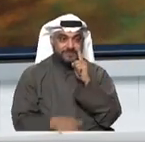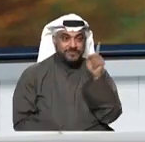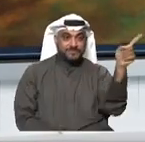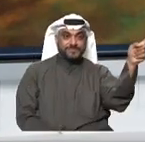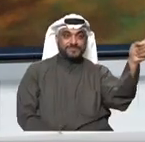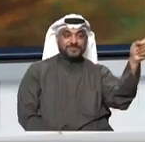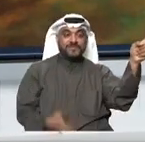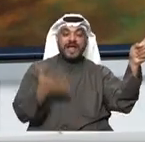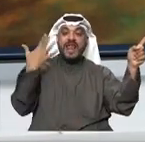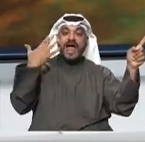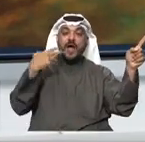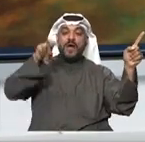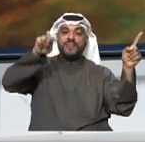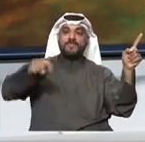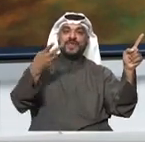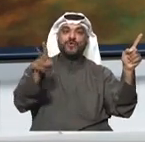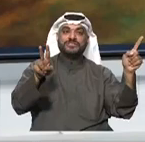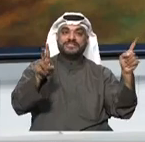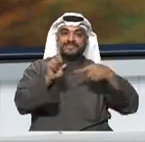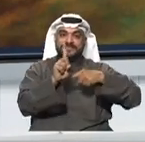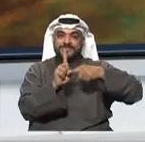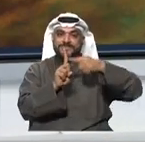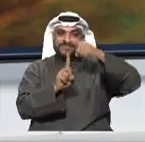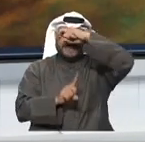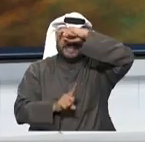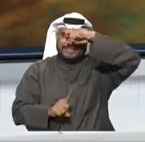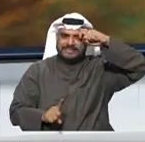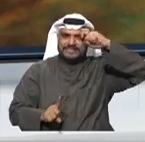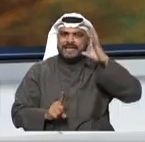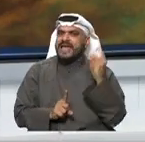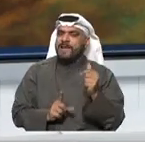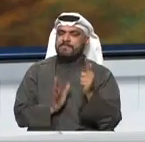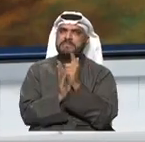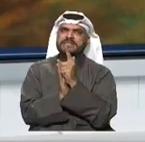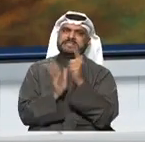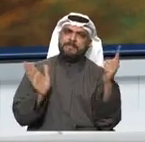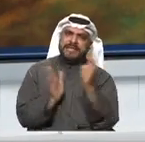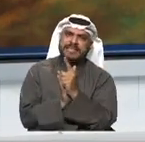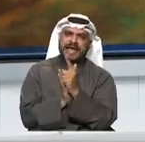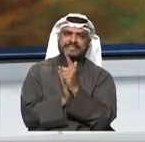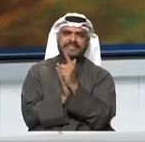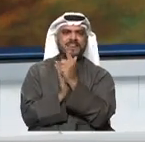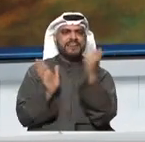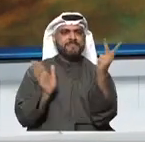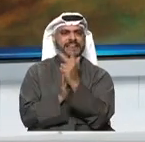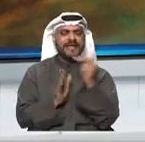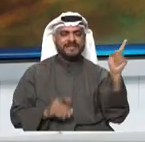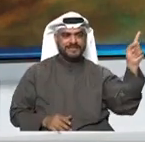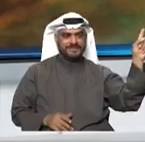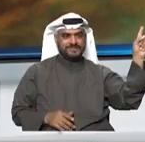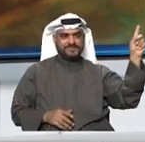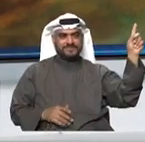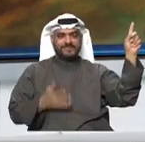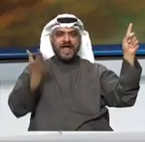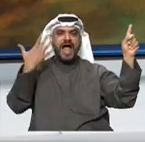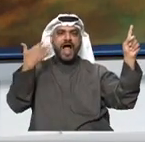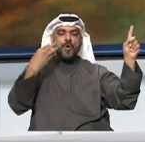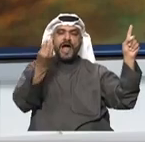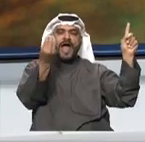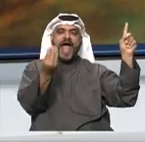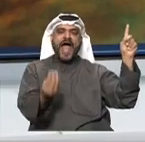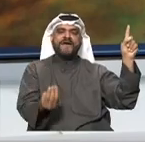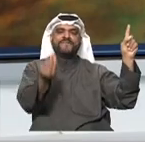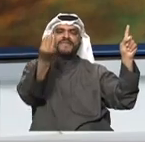بين 17 إلى 19 درجة مئوية في مختلف مناطق البلاد، الرياح راح تكون رياح متقلبة الاتجاه تتحول إلى رياح جنوبية